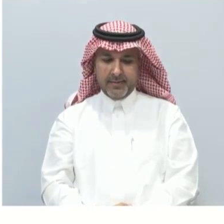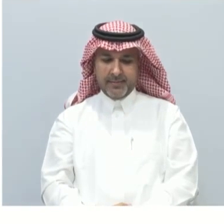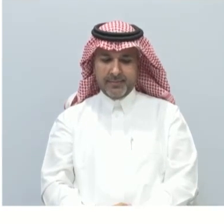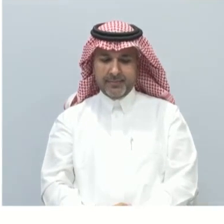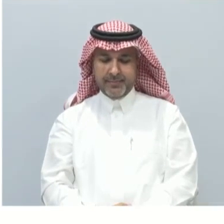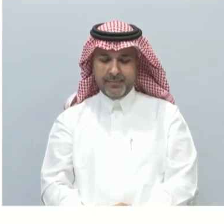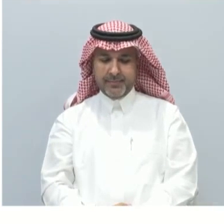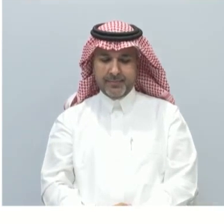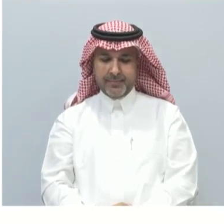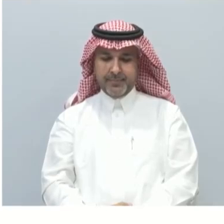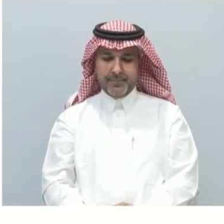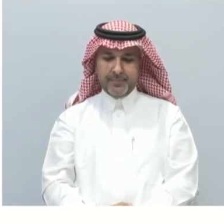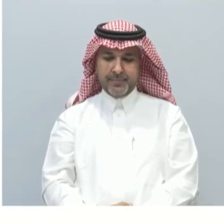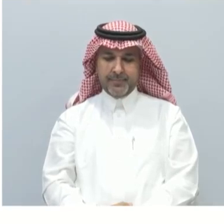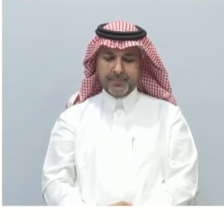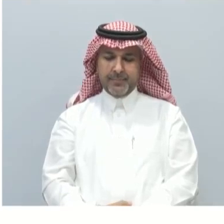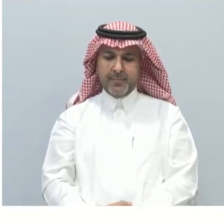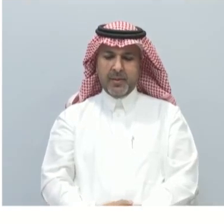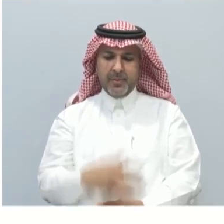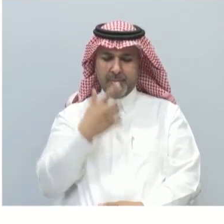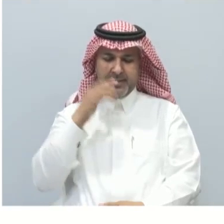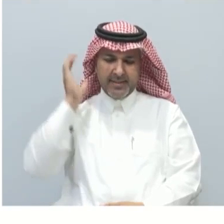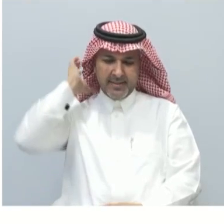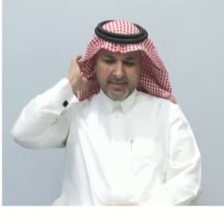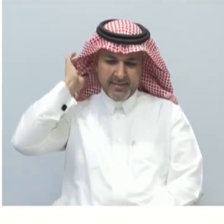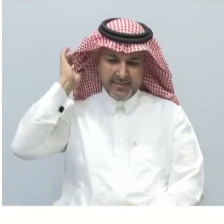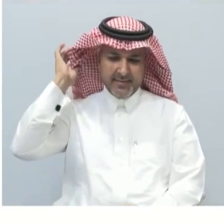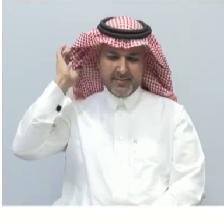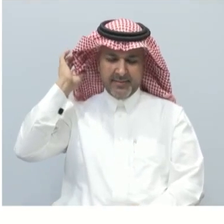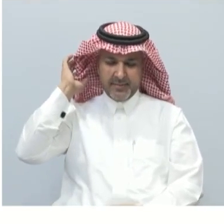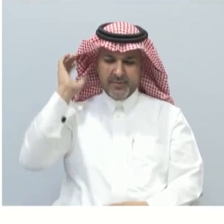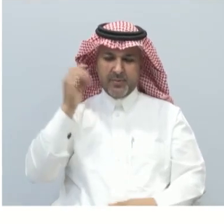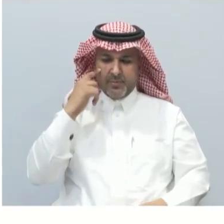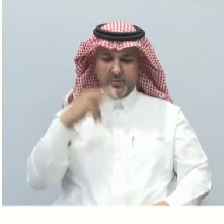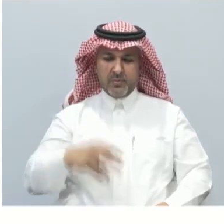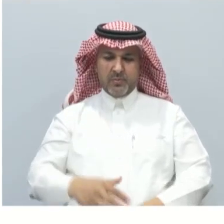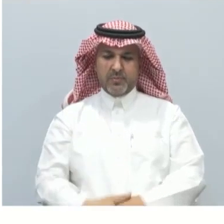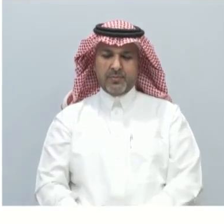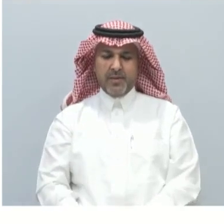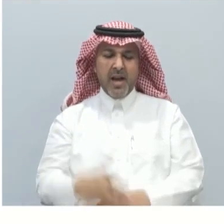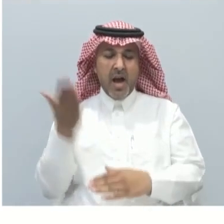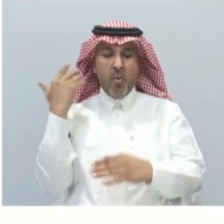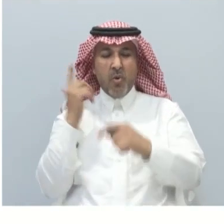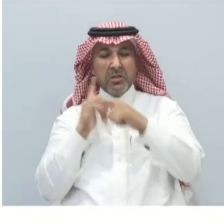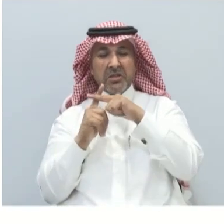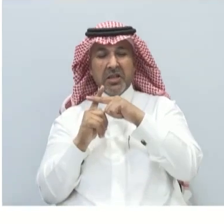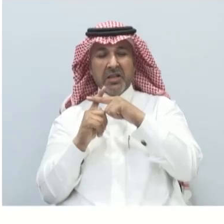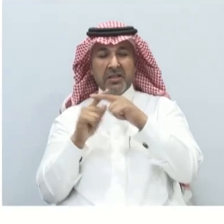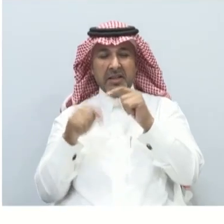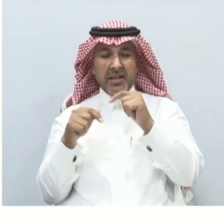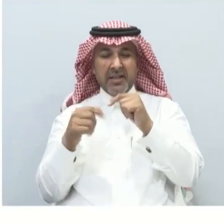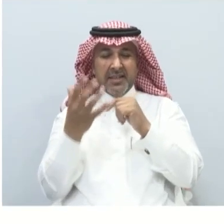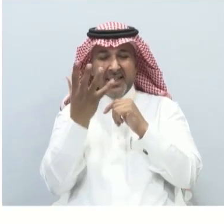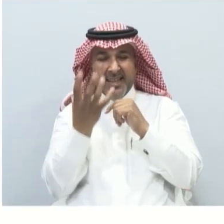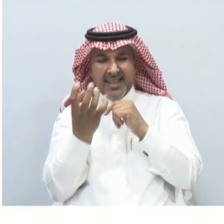جرام يعني مساله بسيطه مثل ما احنا شفنا ما فيها فرق الفرق فقط انه في النمو ونحط جمع وفي الاضمحلال نضع